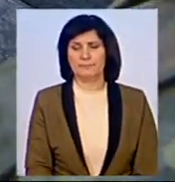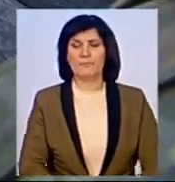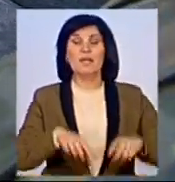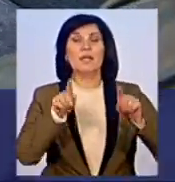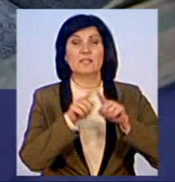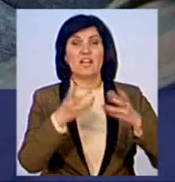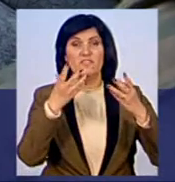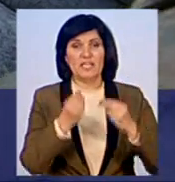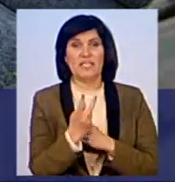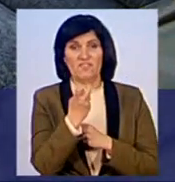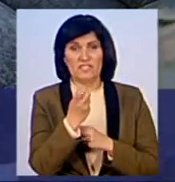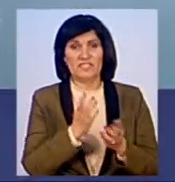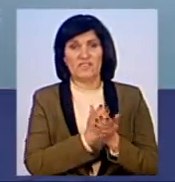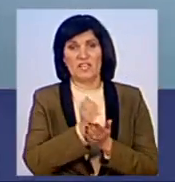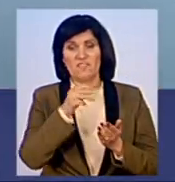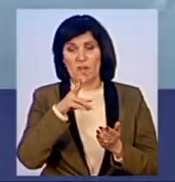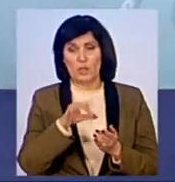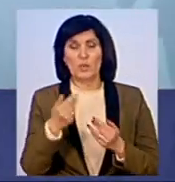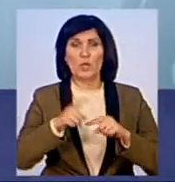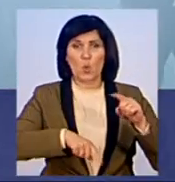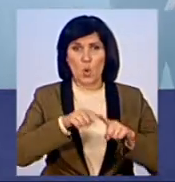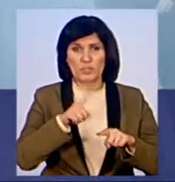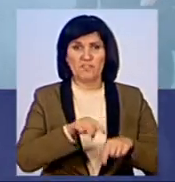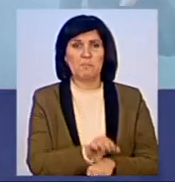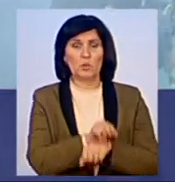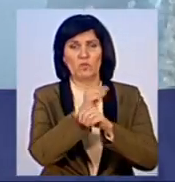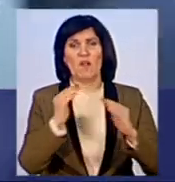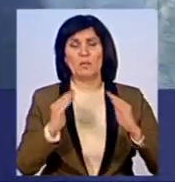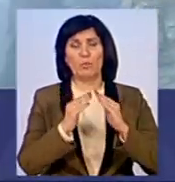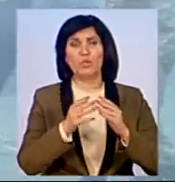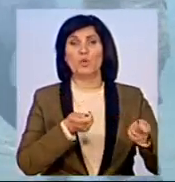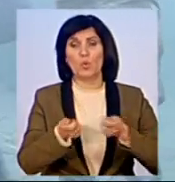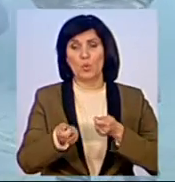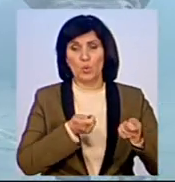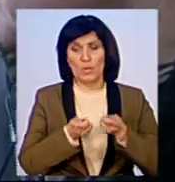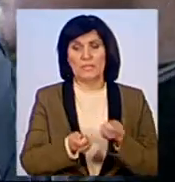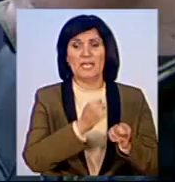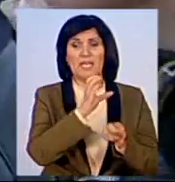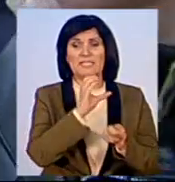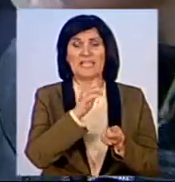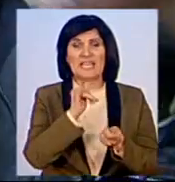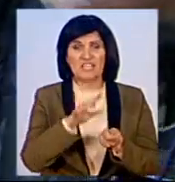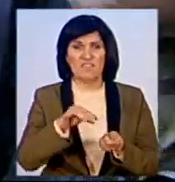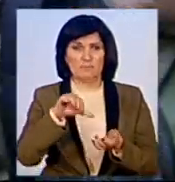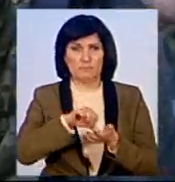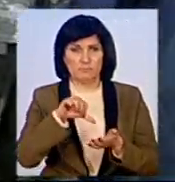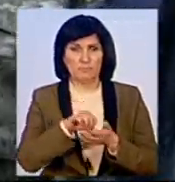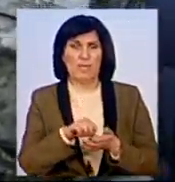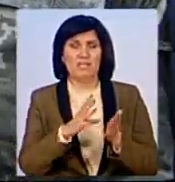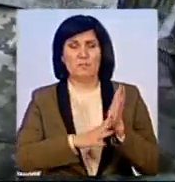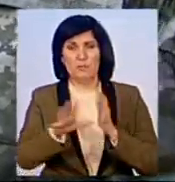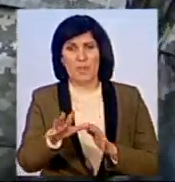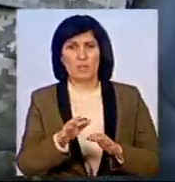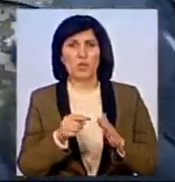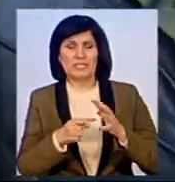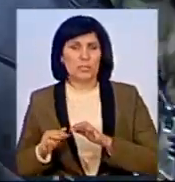Так, у день близько 200 ветеранів АТО і їхніх родичів пікетували будинок уряду. Сергій – офіцер 95-ї десантно-штурмової бригади.